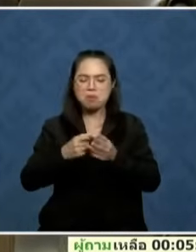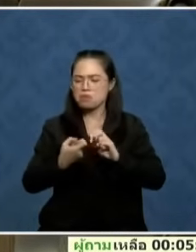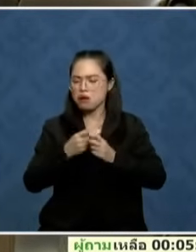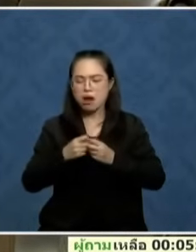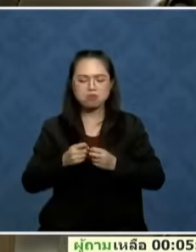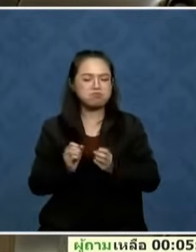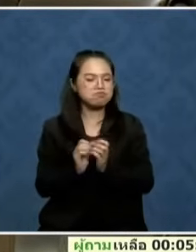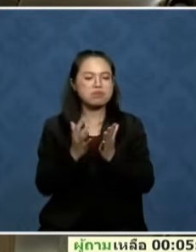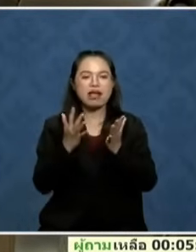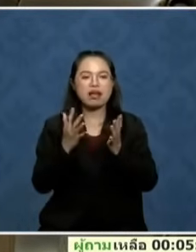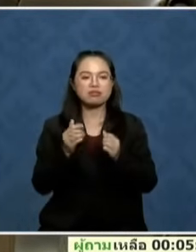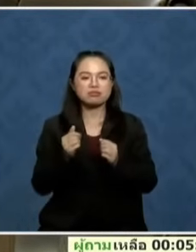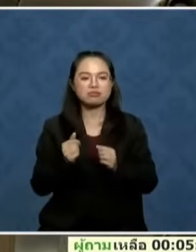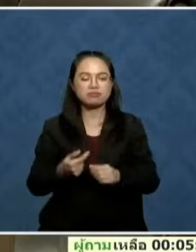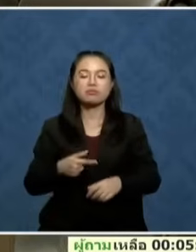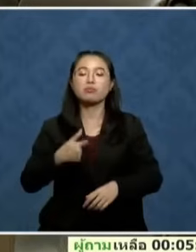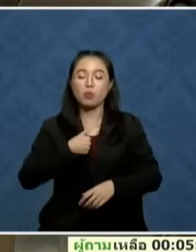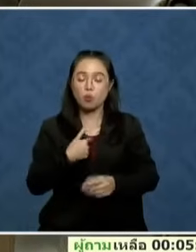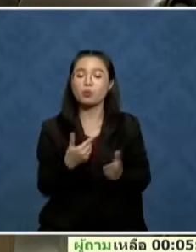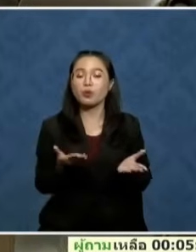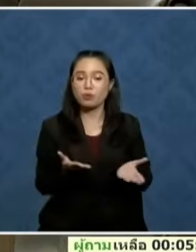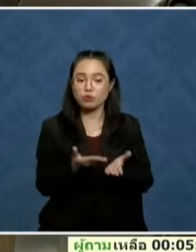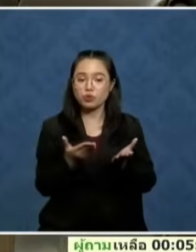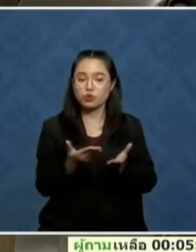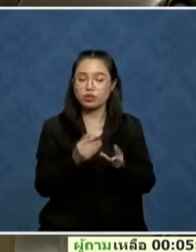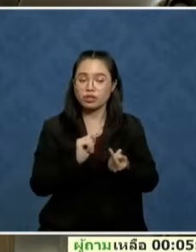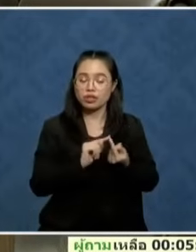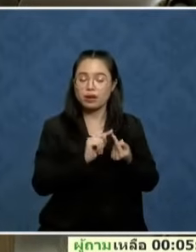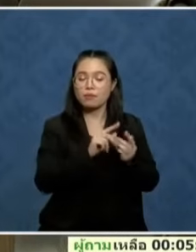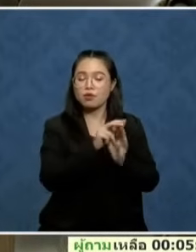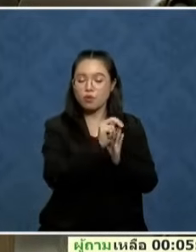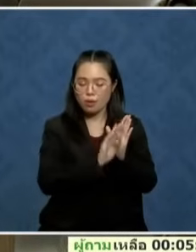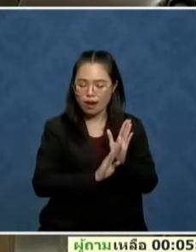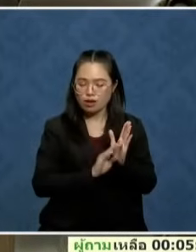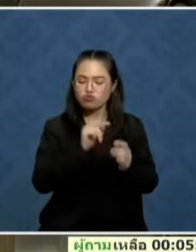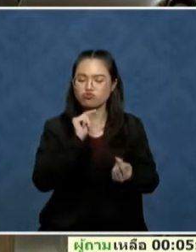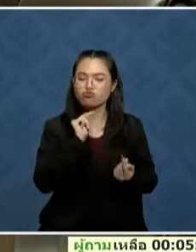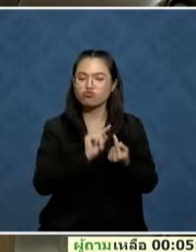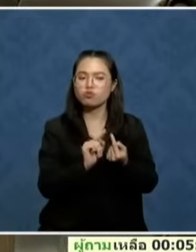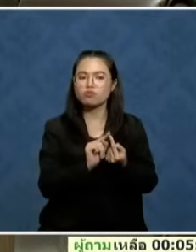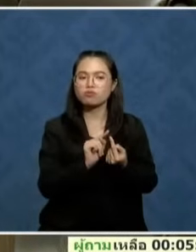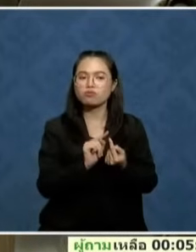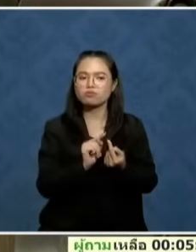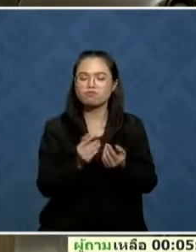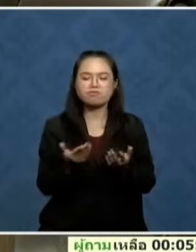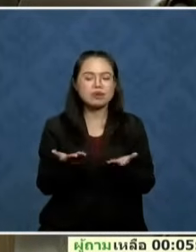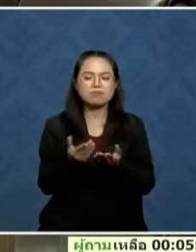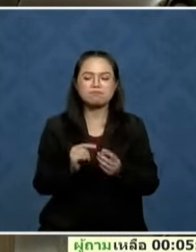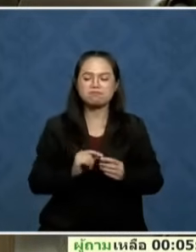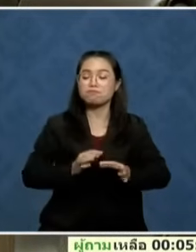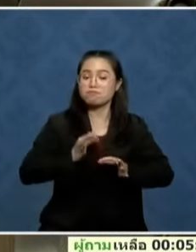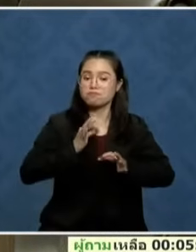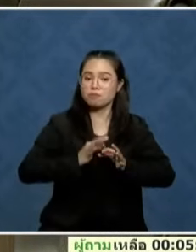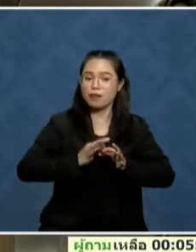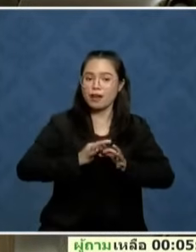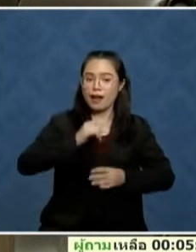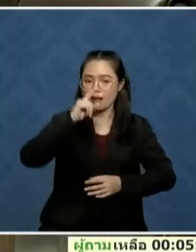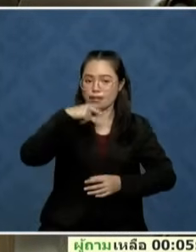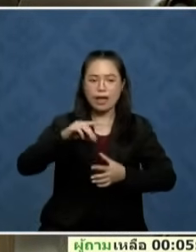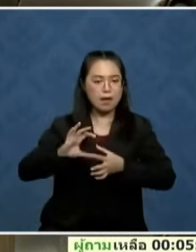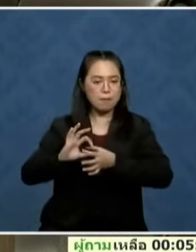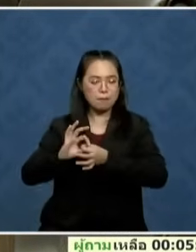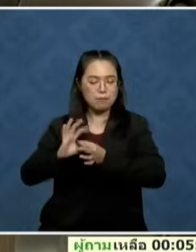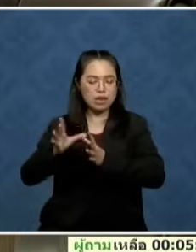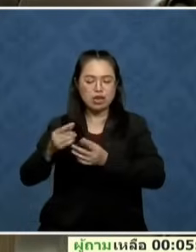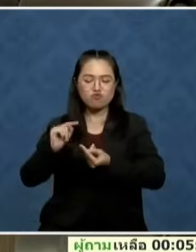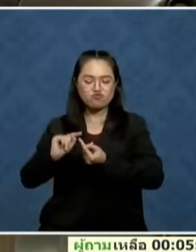ในนโยบายของท่านในจุดยืนของท่านที่จะไม่สนับสนุนให้แบงก์ของประเทศไทยเข้าไปเกี่ยวข้องกับการละเมิดสิ